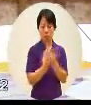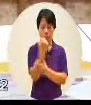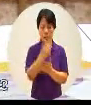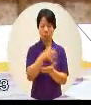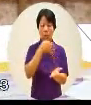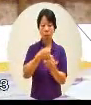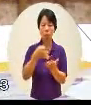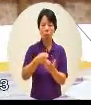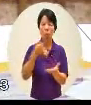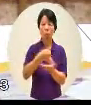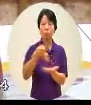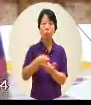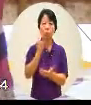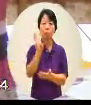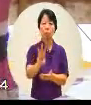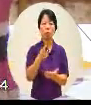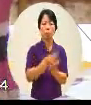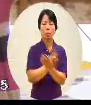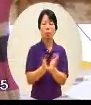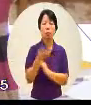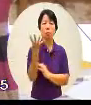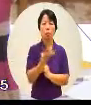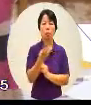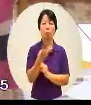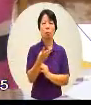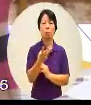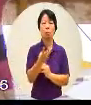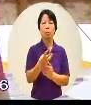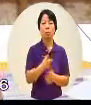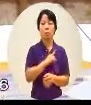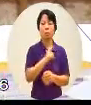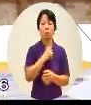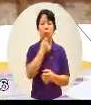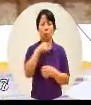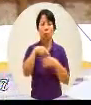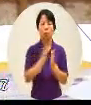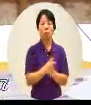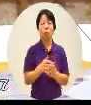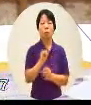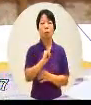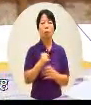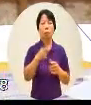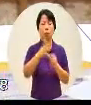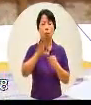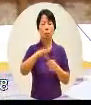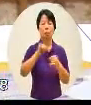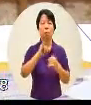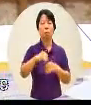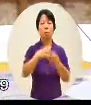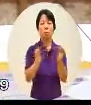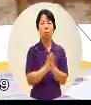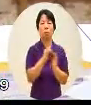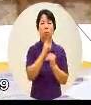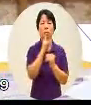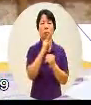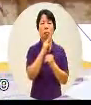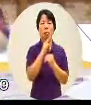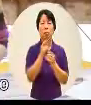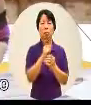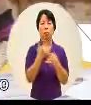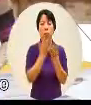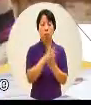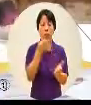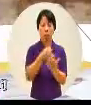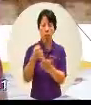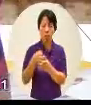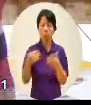项啦，哈、哦，我当然让填三个机关尔，就是讲我啦，雄女凤师大附中凤中填完我就不能